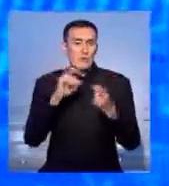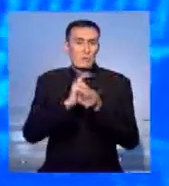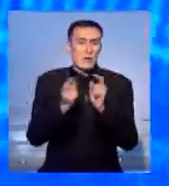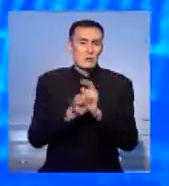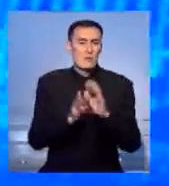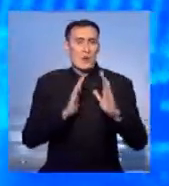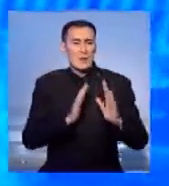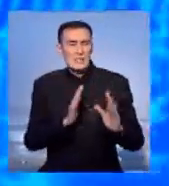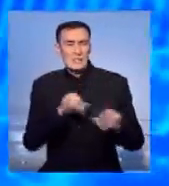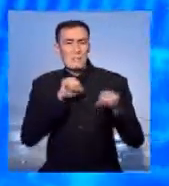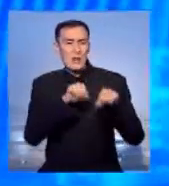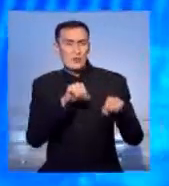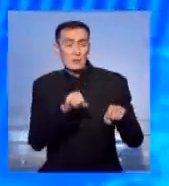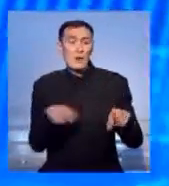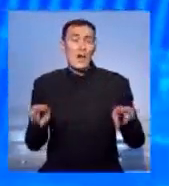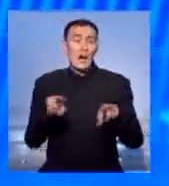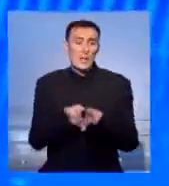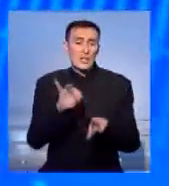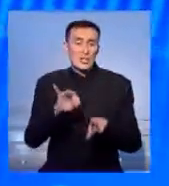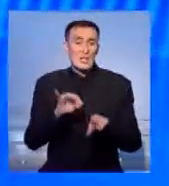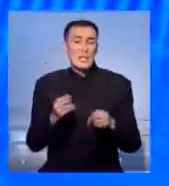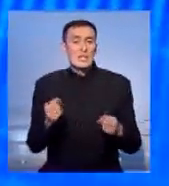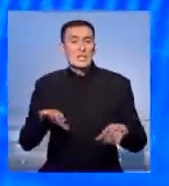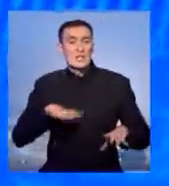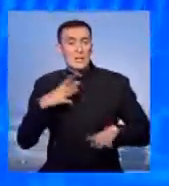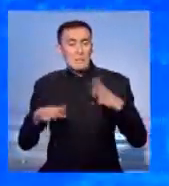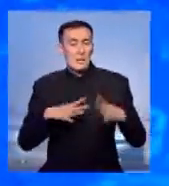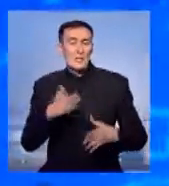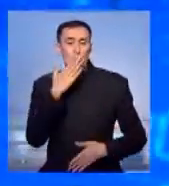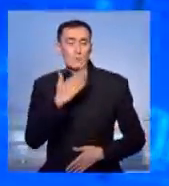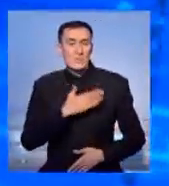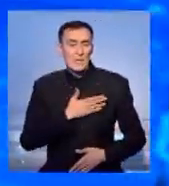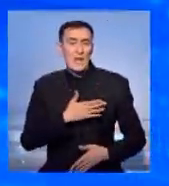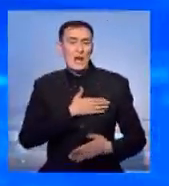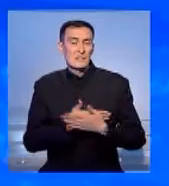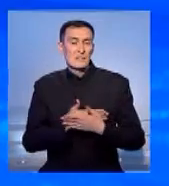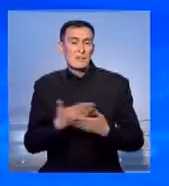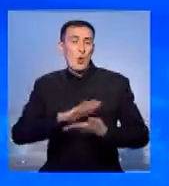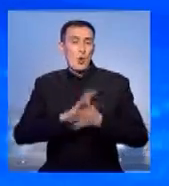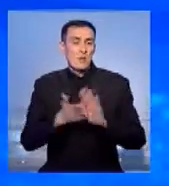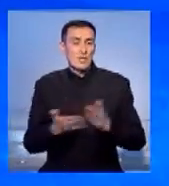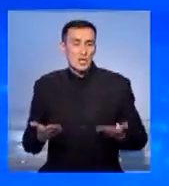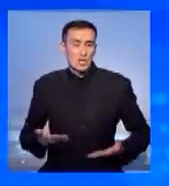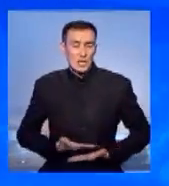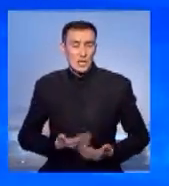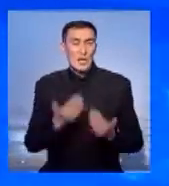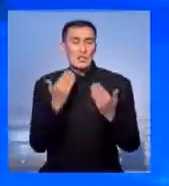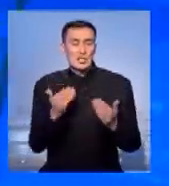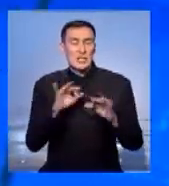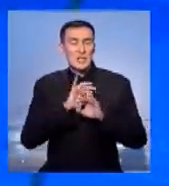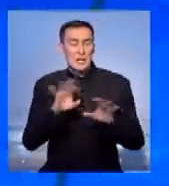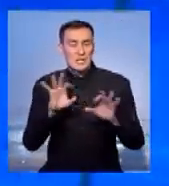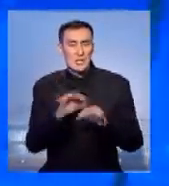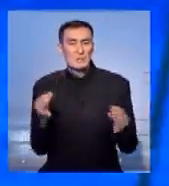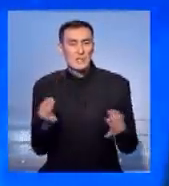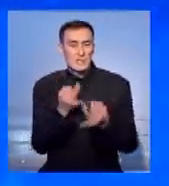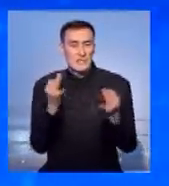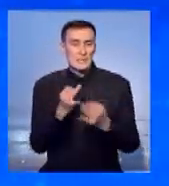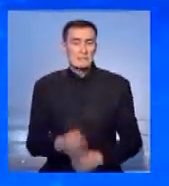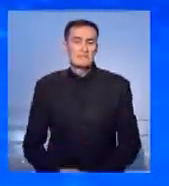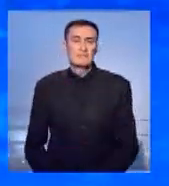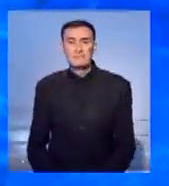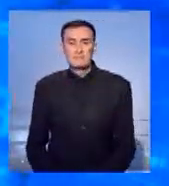борцов, каратистов, боксеров, но также и обычных любителей активного образа жизни. Моя коллега Лариса Гречихина расскажет